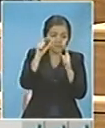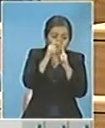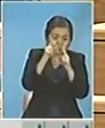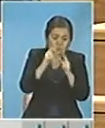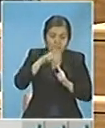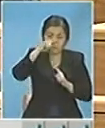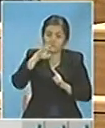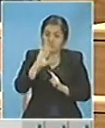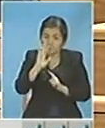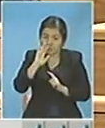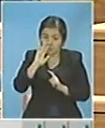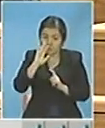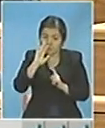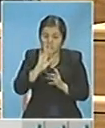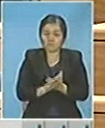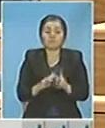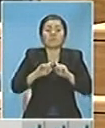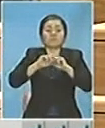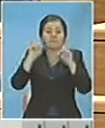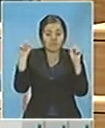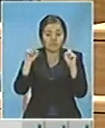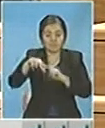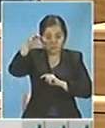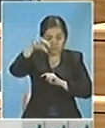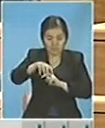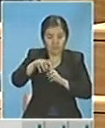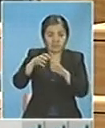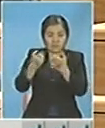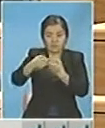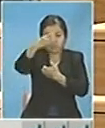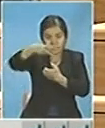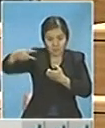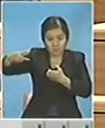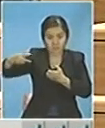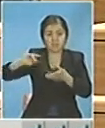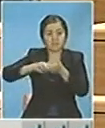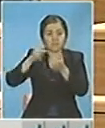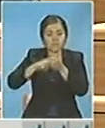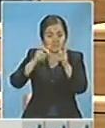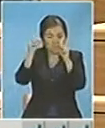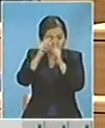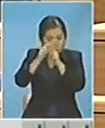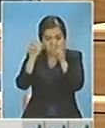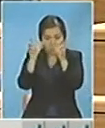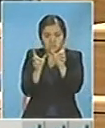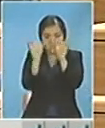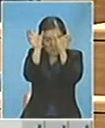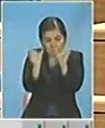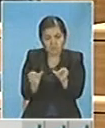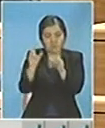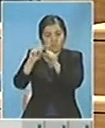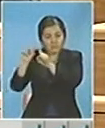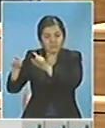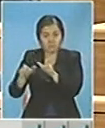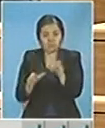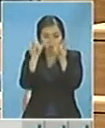นะครับแต่ราชบัณฑิตสถานนี้เป็นศูนย์รวมของปราชญ์ของแผ่นดินครับเป็นศูนย์รวมของ